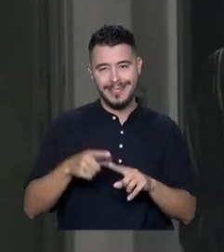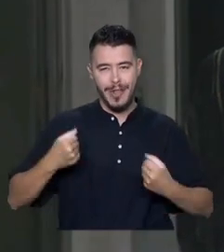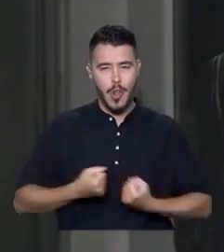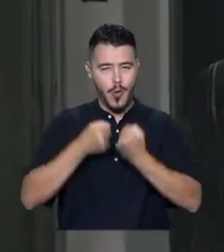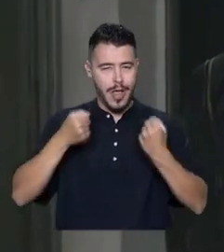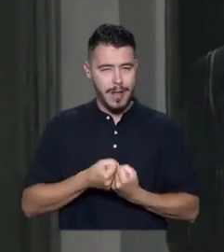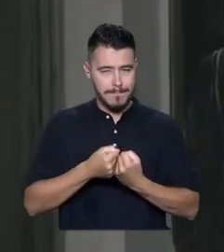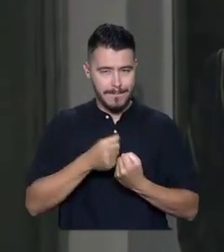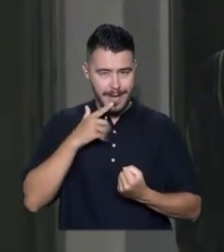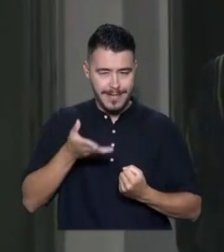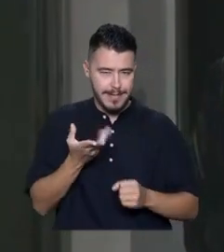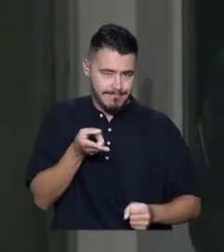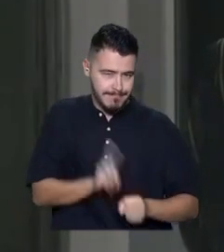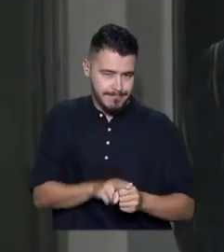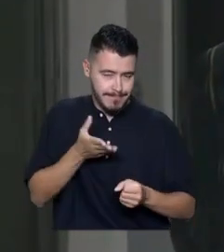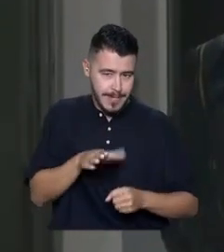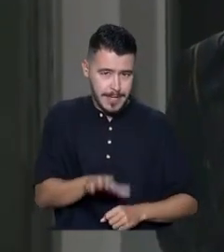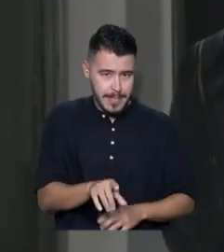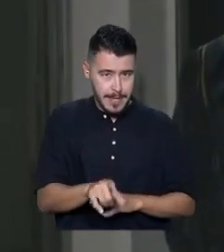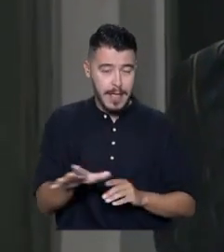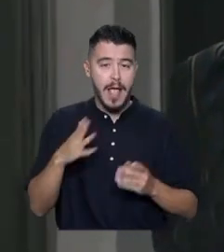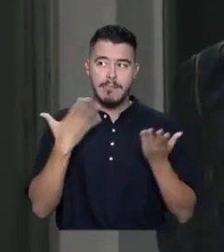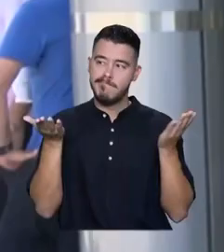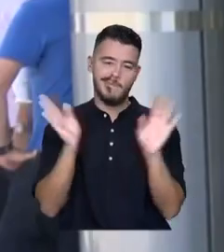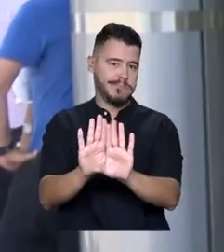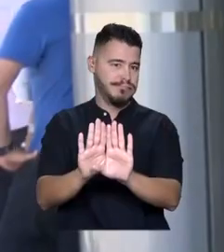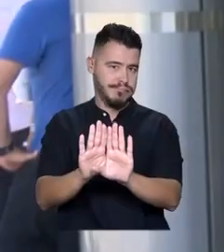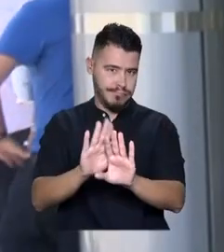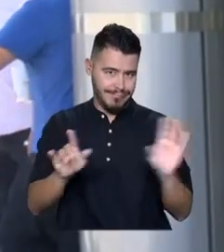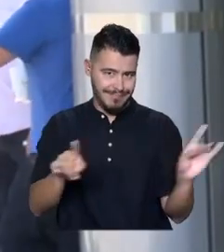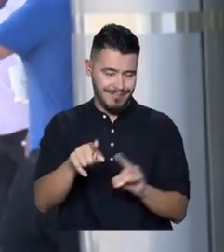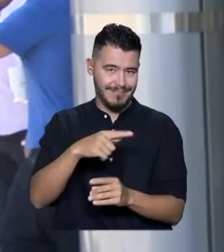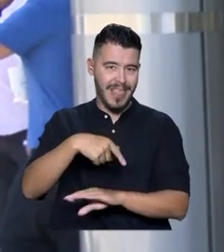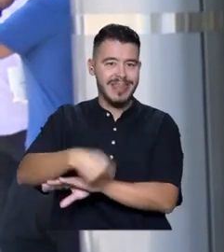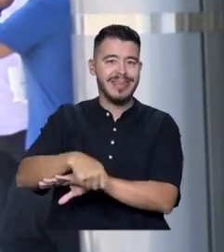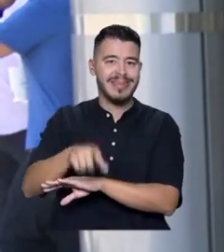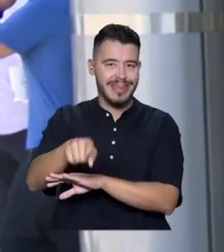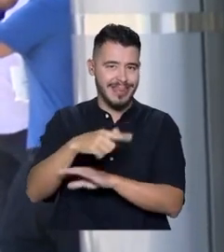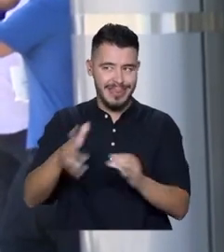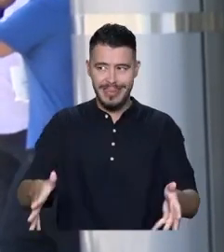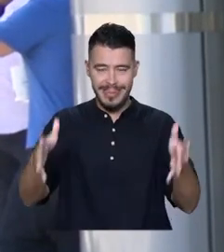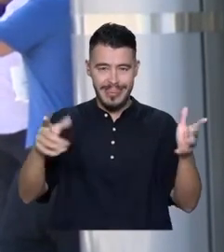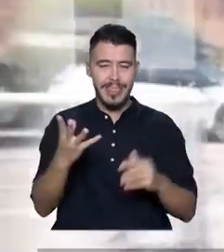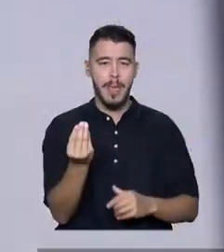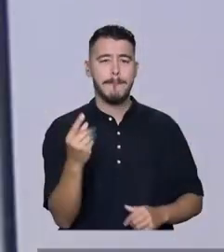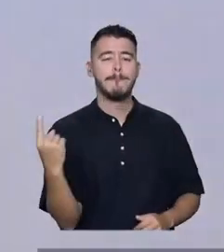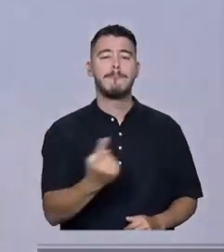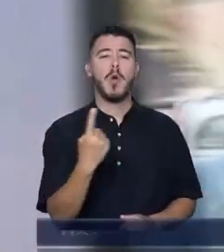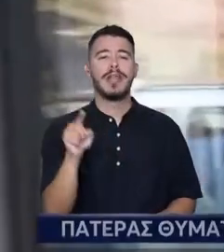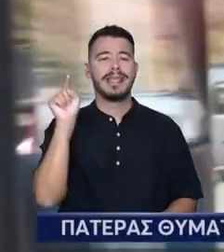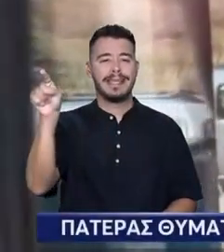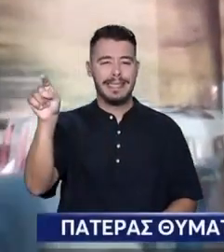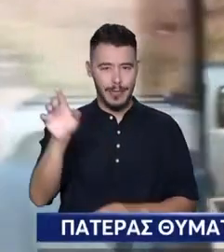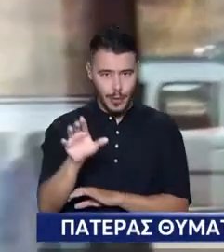Κασάνδρας. Η φωνή του ακούγεται πίσω από τις κλειστές πόρτες του δικαστικού Μεγάρου Πολυγύρου, με μια αστυνομικό να βρίσκεται αρχικά ανάμεσά τους.